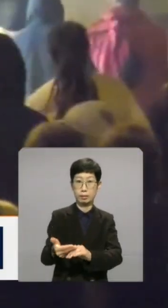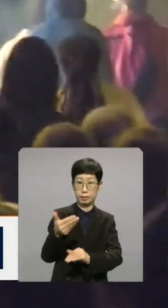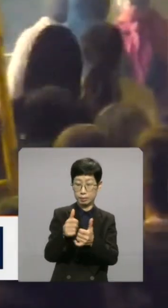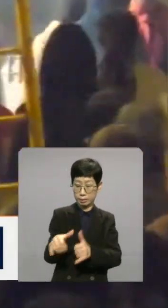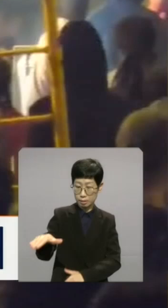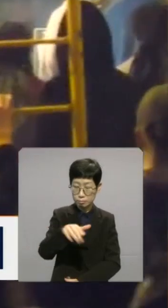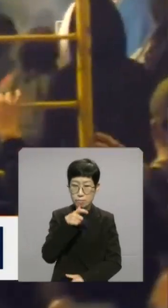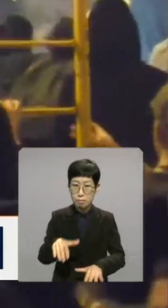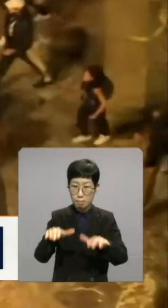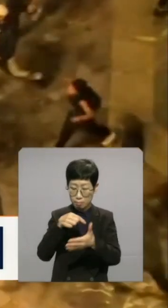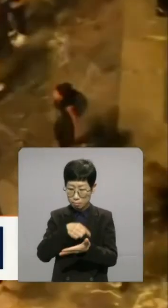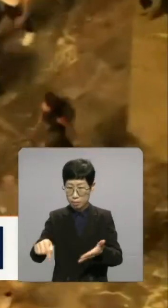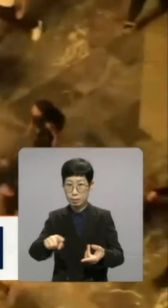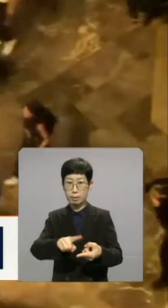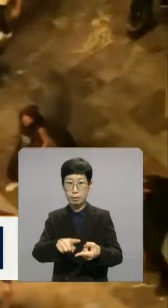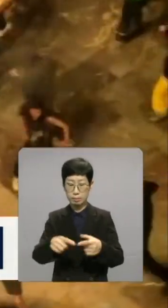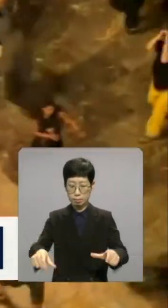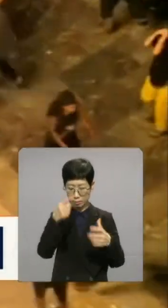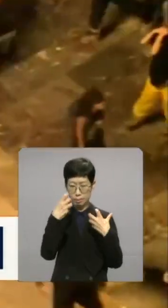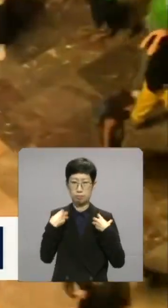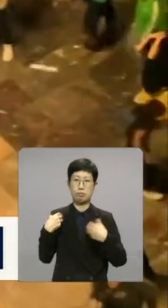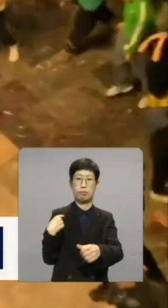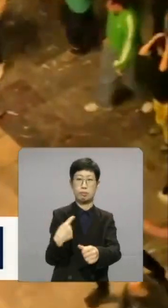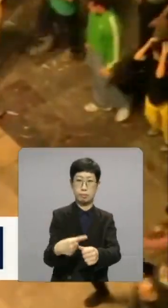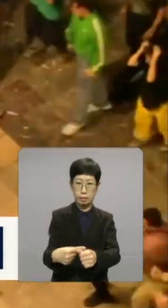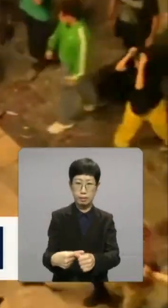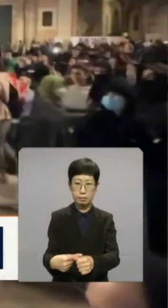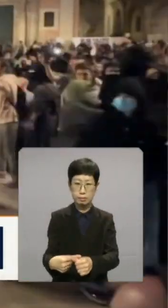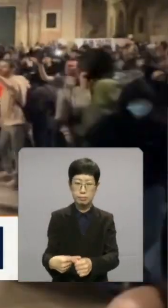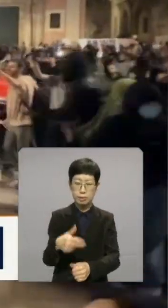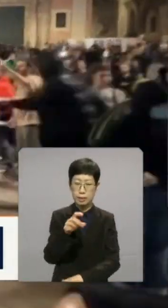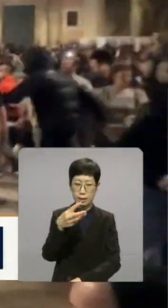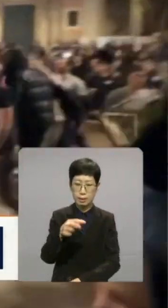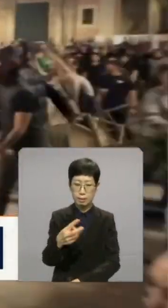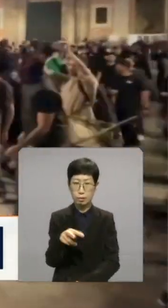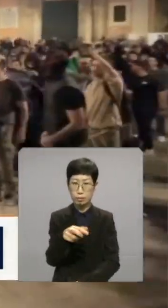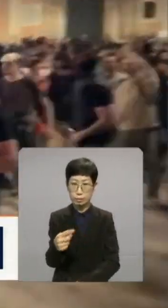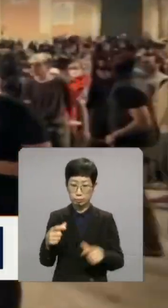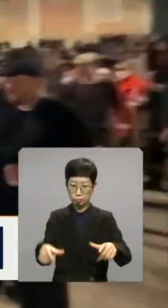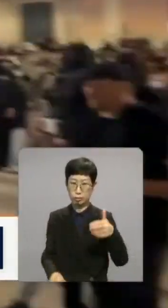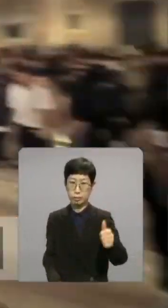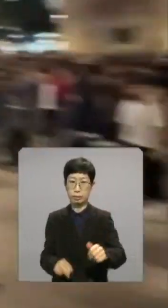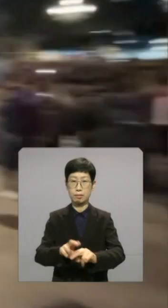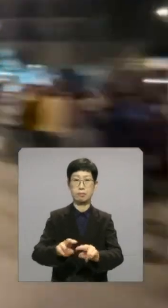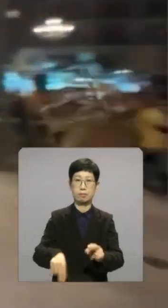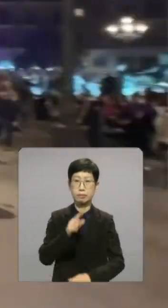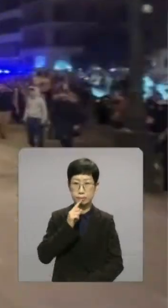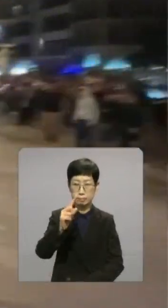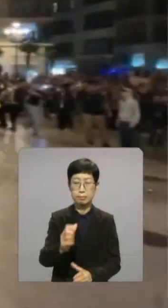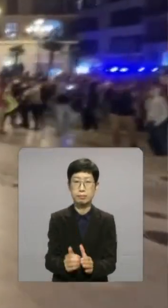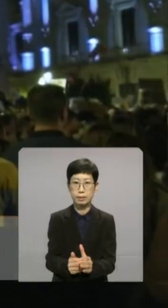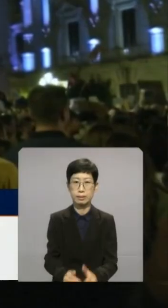주민들은 홍수로 인한 피해에 대해 지방정부를 규탄하며 카를로스 마손 발렌시아 주지사의 퇴진을